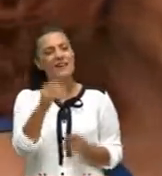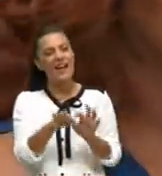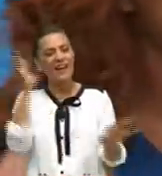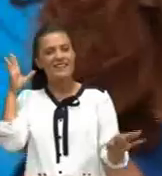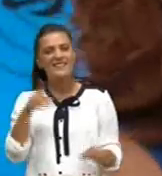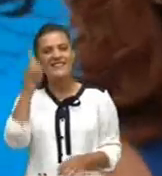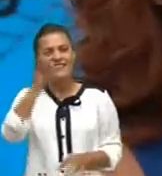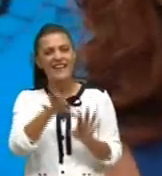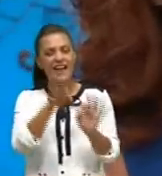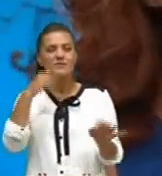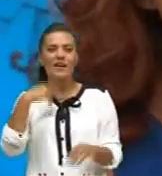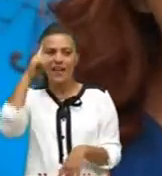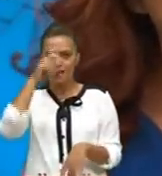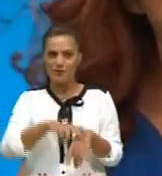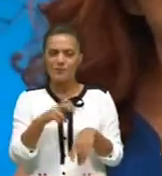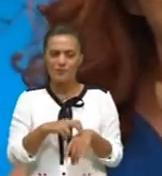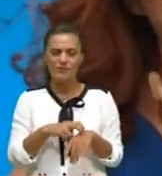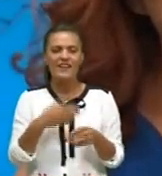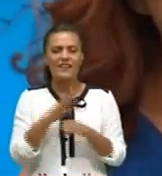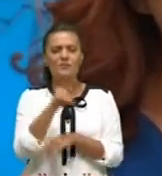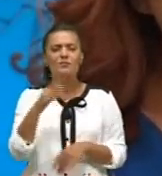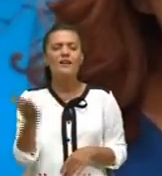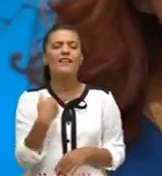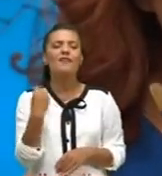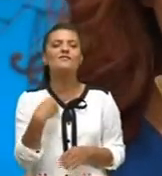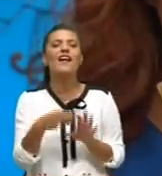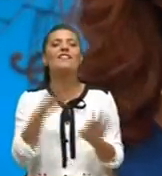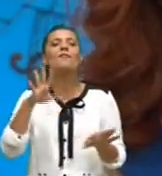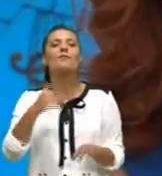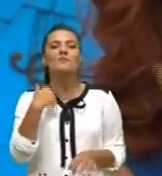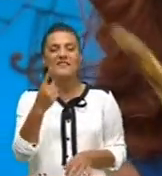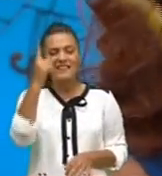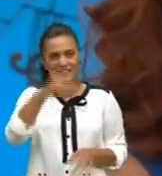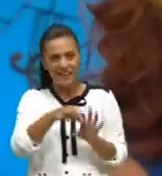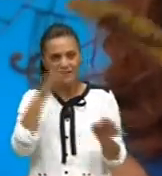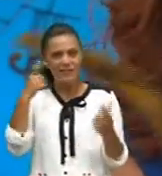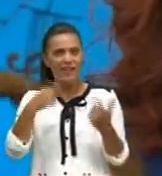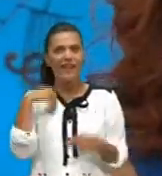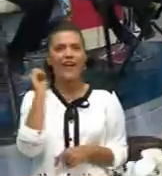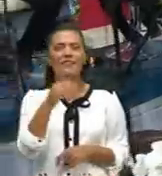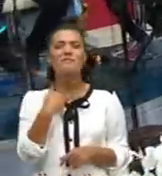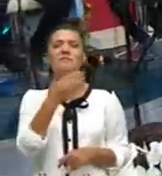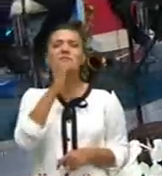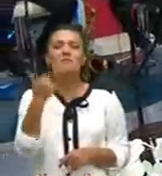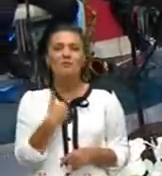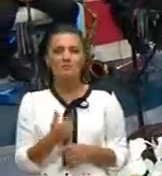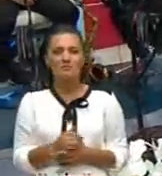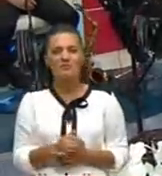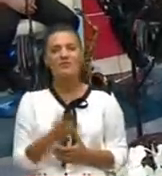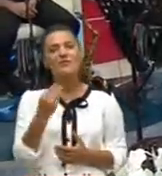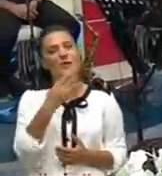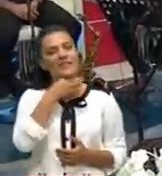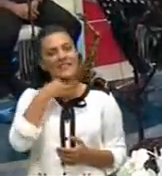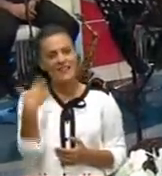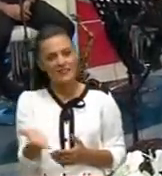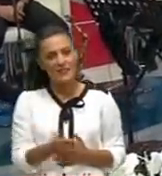için. Ben ilk atışımı hatırlıyorum. Ediyorum. Gerçek söylüyorum, bu kadar güzel atamamıştım. İlk atışımda diyorsunuz. Dolayısıyla nereye attım bilmiyorum. Çok